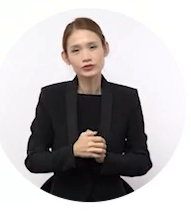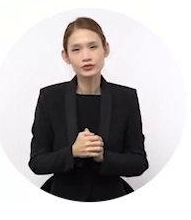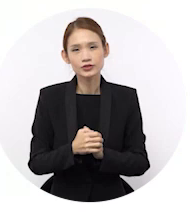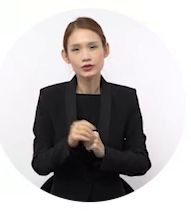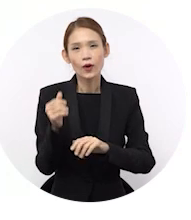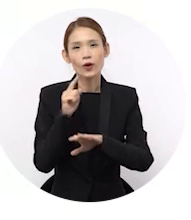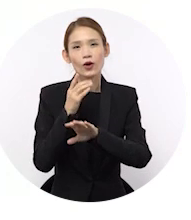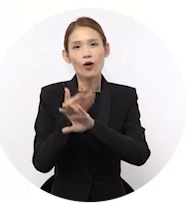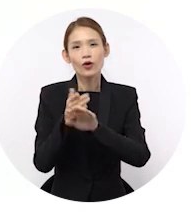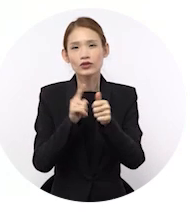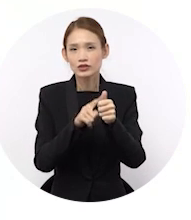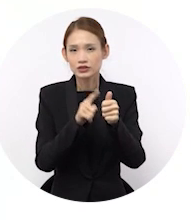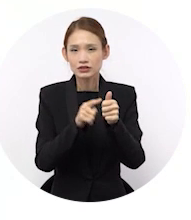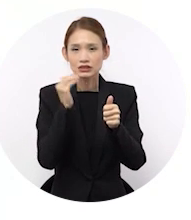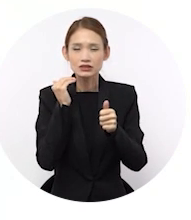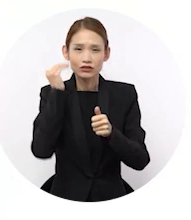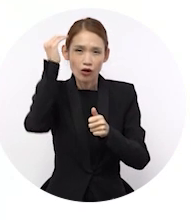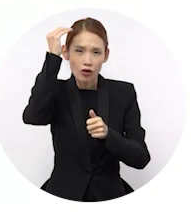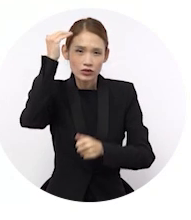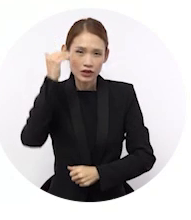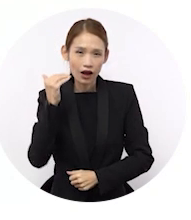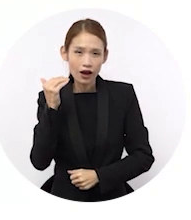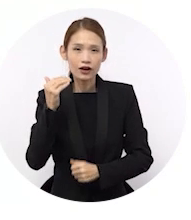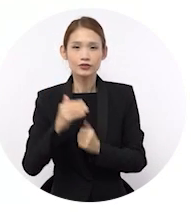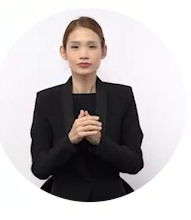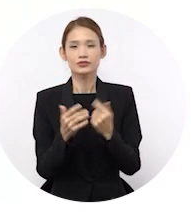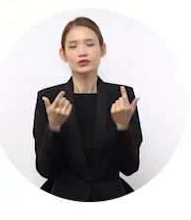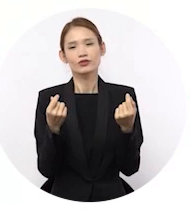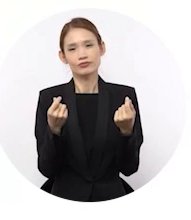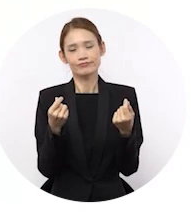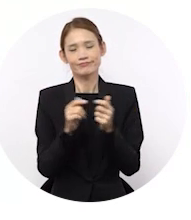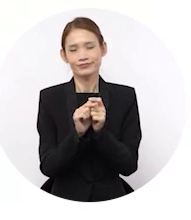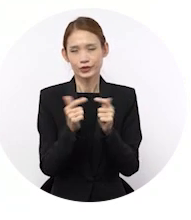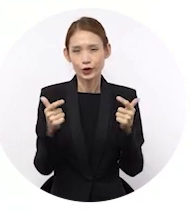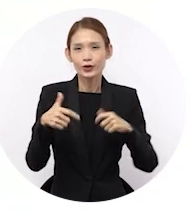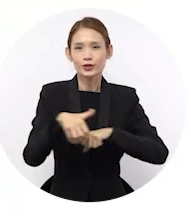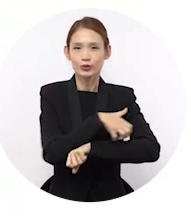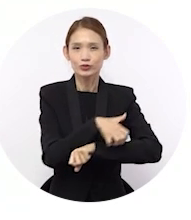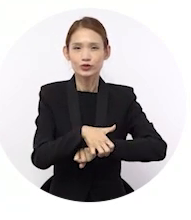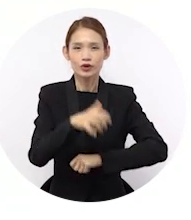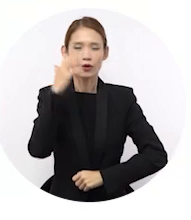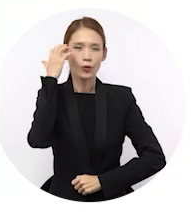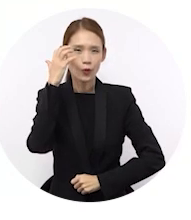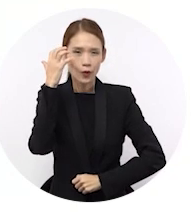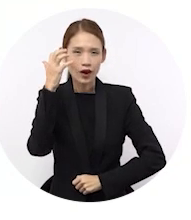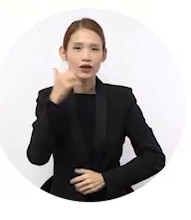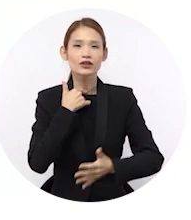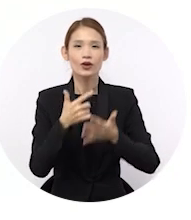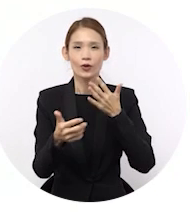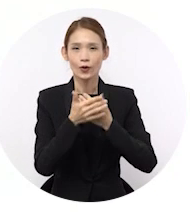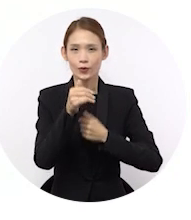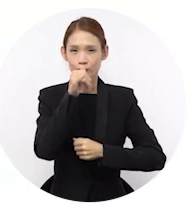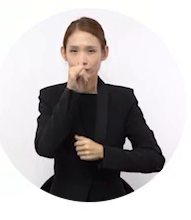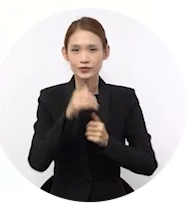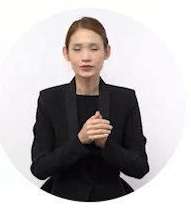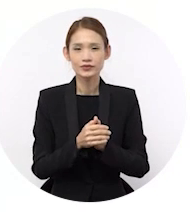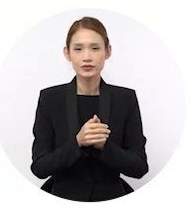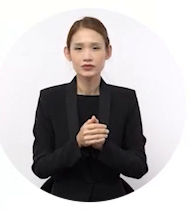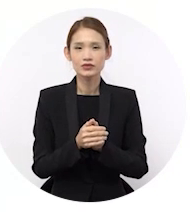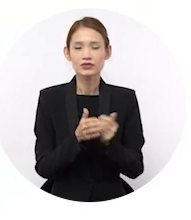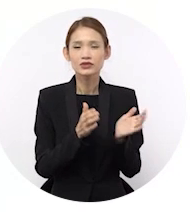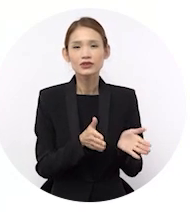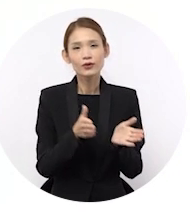있고요. 또 다른 친구는 키가 너무 크거나 너무 작거나 이런 거에서 불편함, 곤란을 느낄 때도 있을 겁니다.